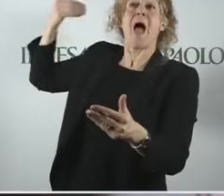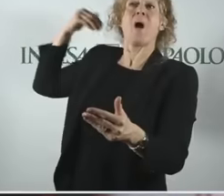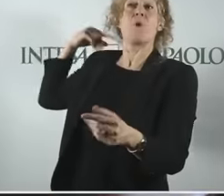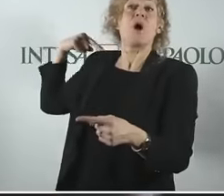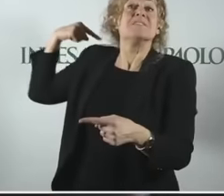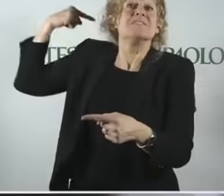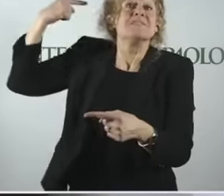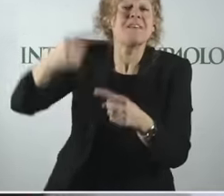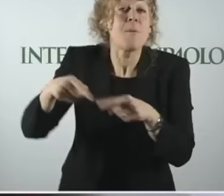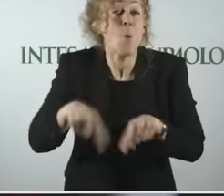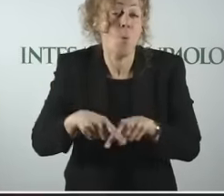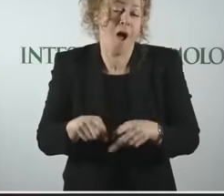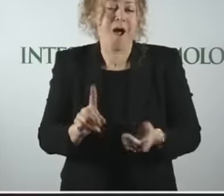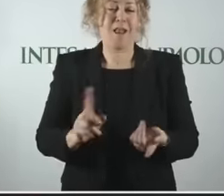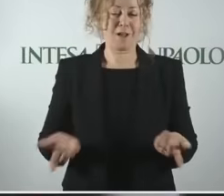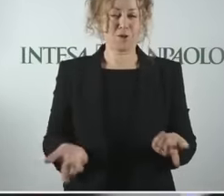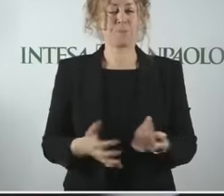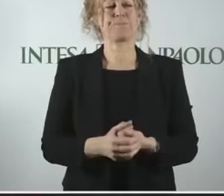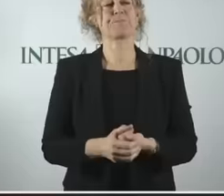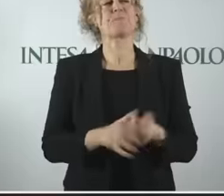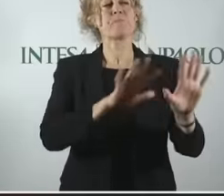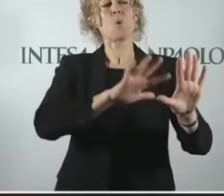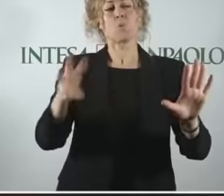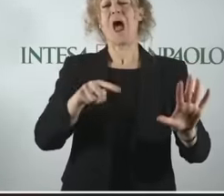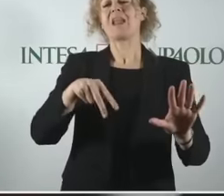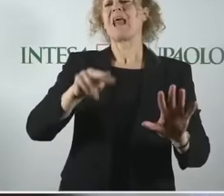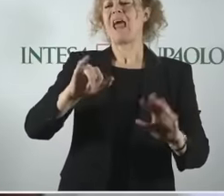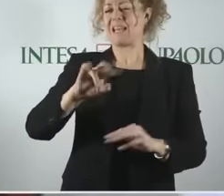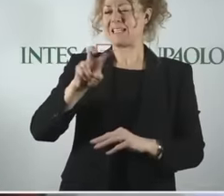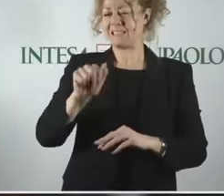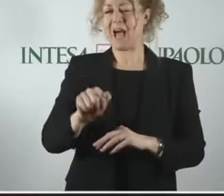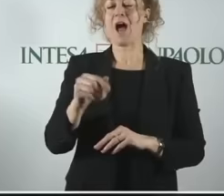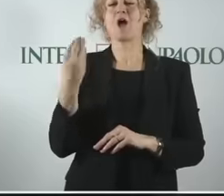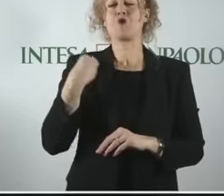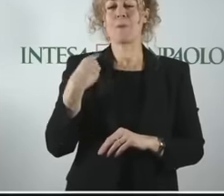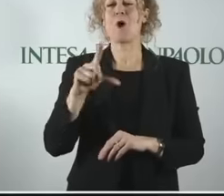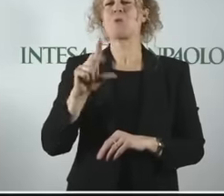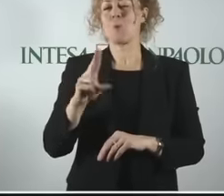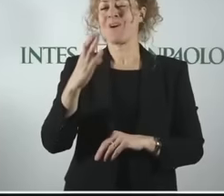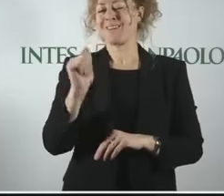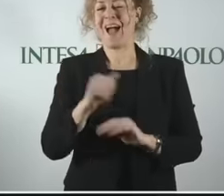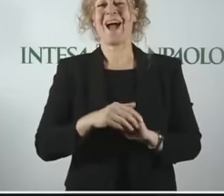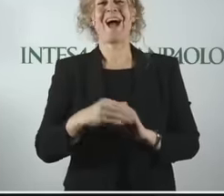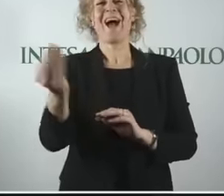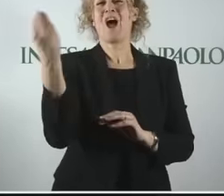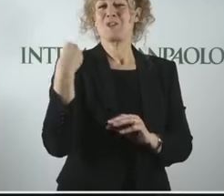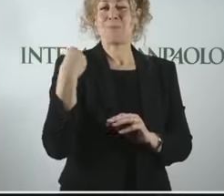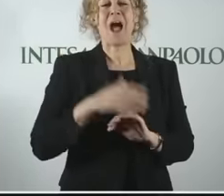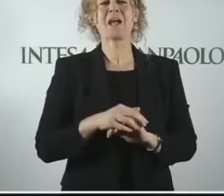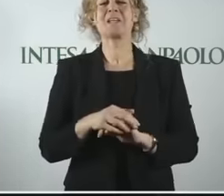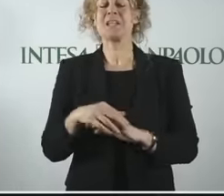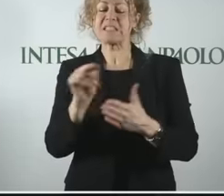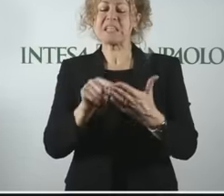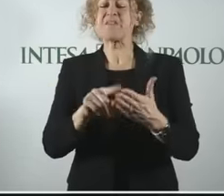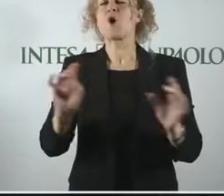perché c'è una domanda che ci è arrivata da Nizza ce la manda Luca e Luca scrive per una serie